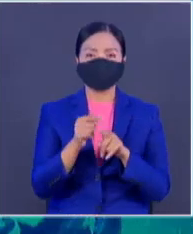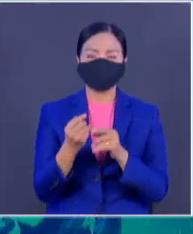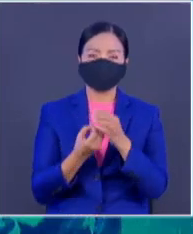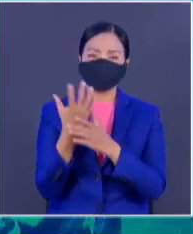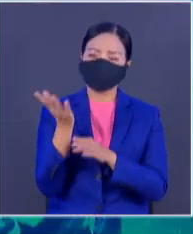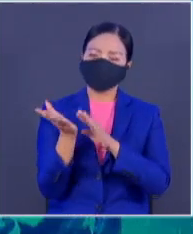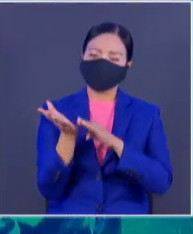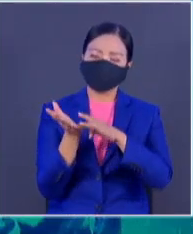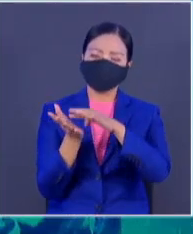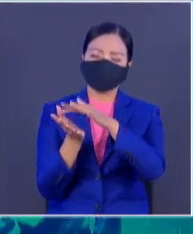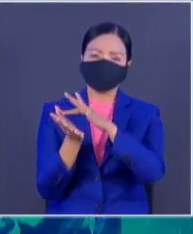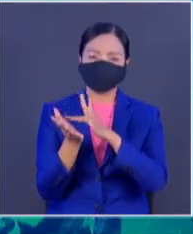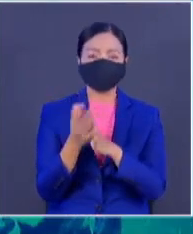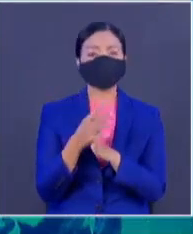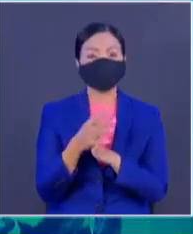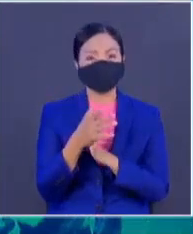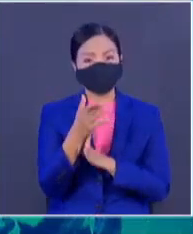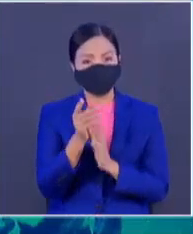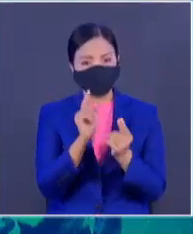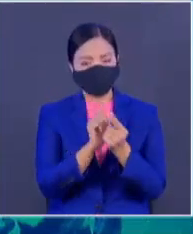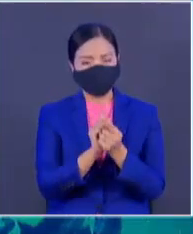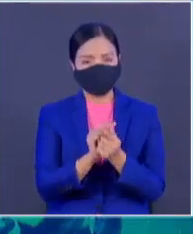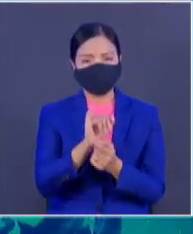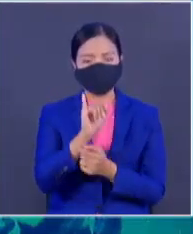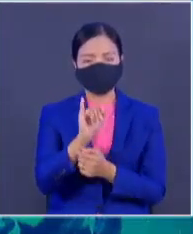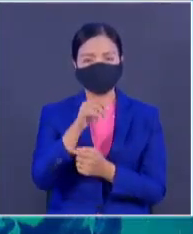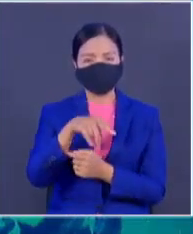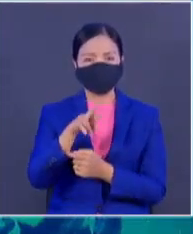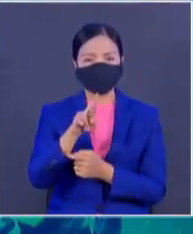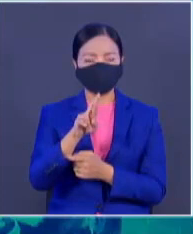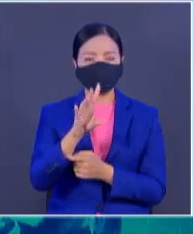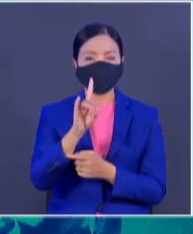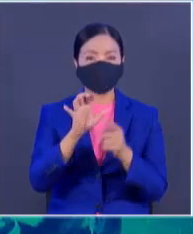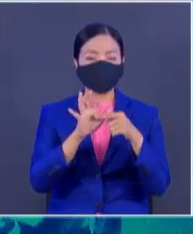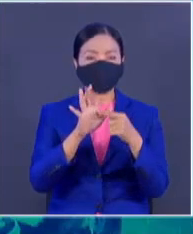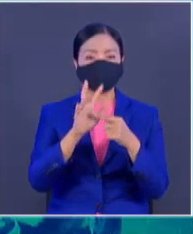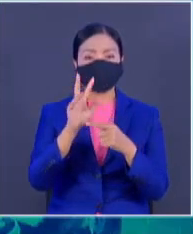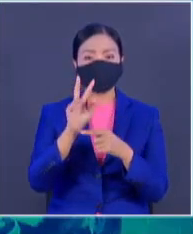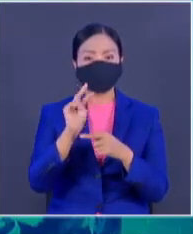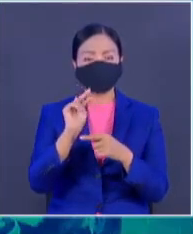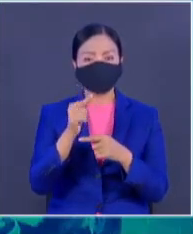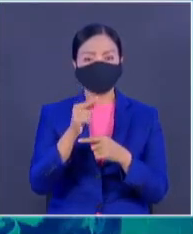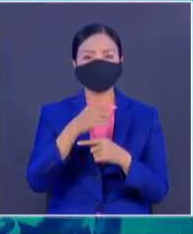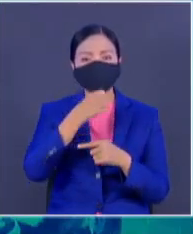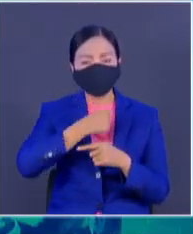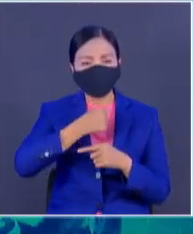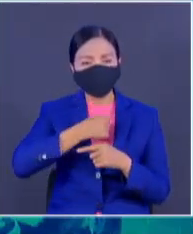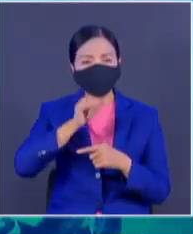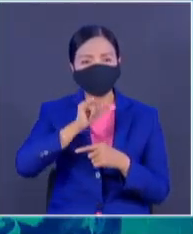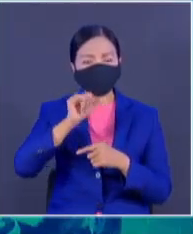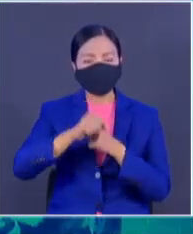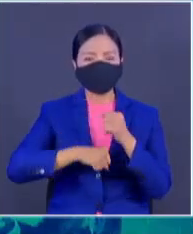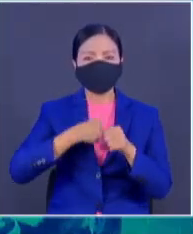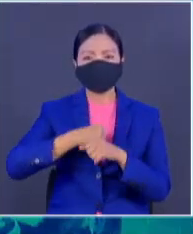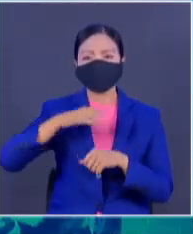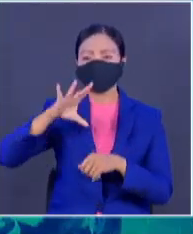มีคนไปพบไพรด่างซึ่งเป็นพืชที่เขาบอกว่าหายากใกล้สูญพันธุ์แล้วแต่คนเป็นพบเป็นคุณยายวัย82ปีครับเขาไ